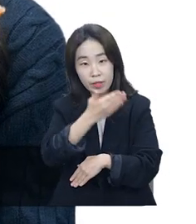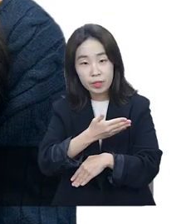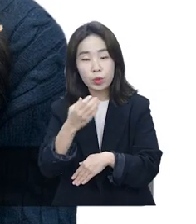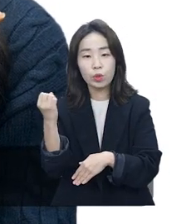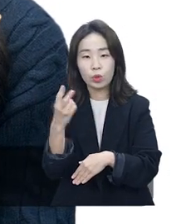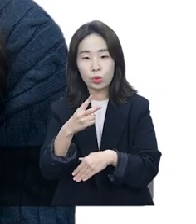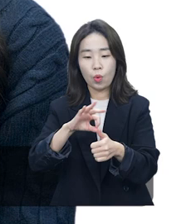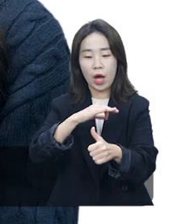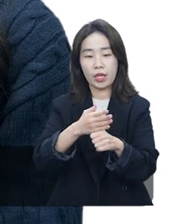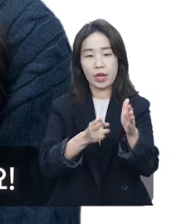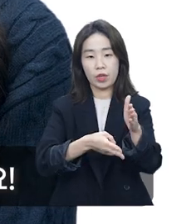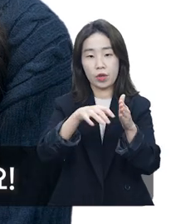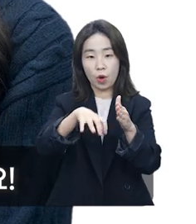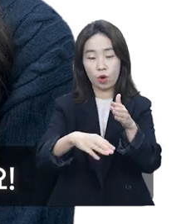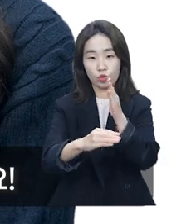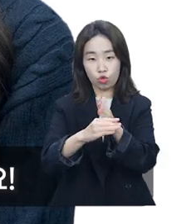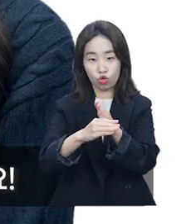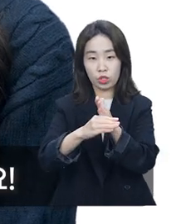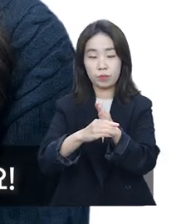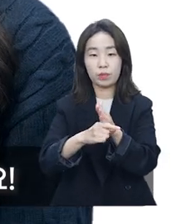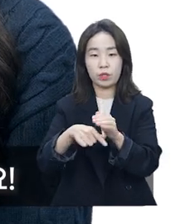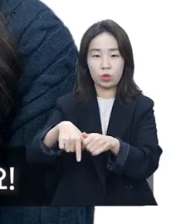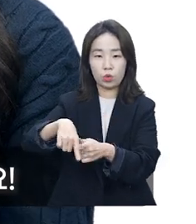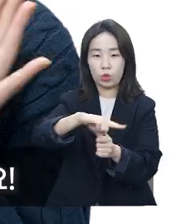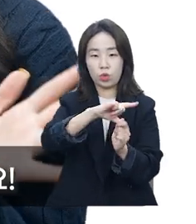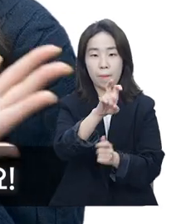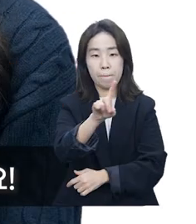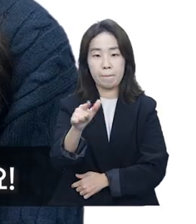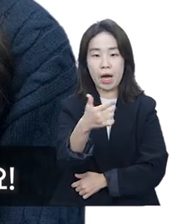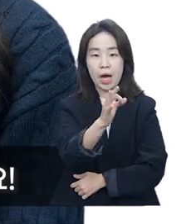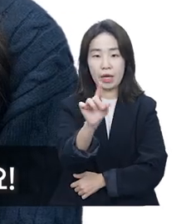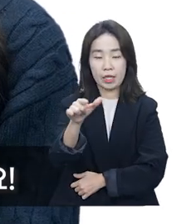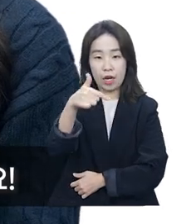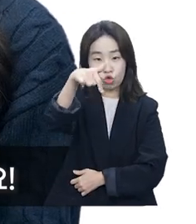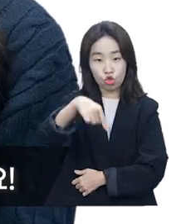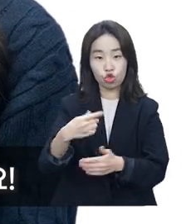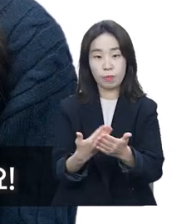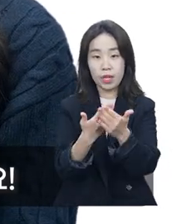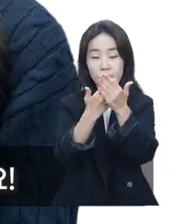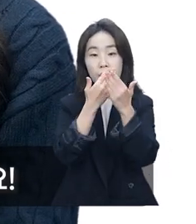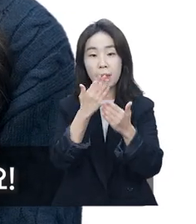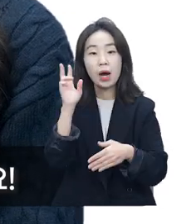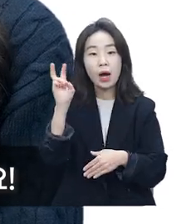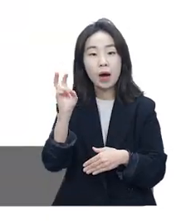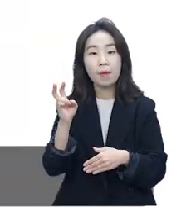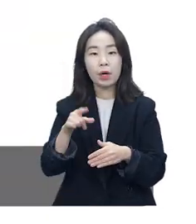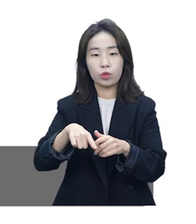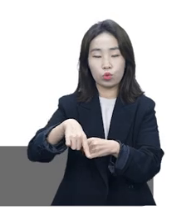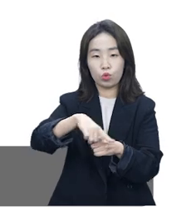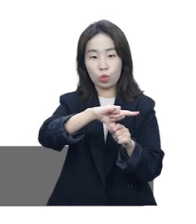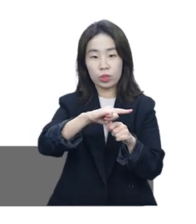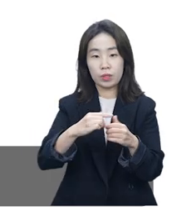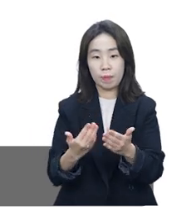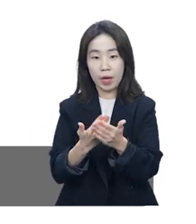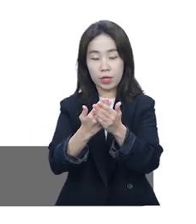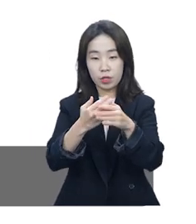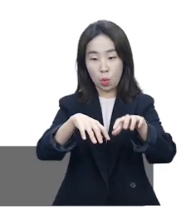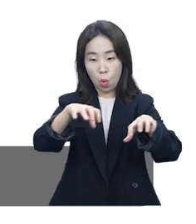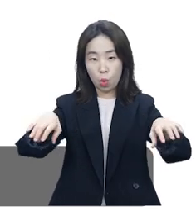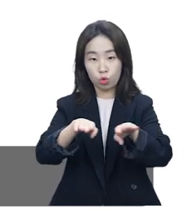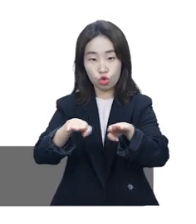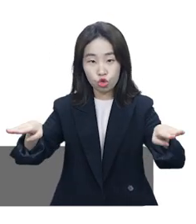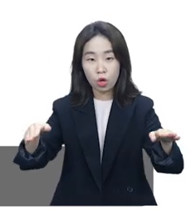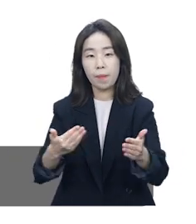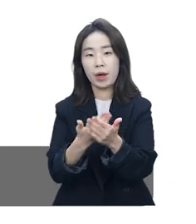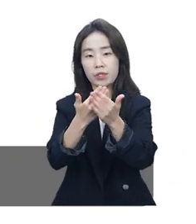새롭게 정비되면서 이 안양역을 중심으로 만안구 발전 동력이 만들어질 텐데요. 이 원도심 발전, 안양시